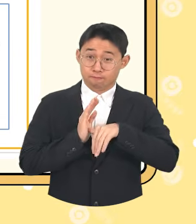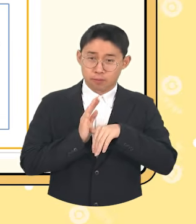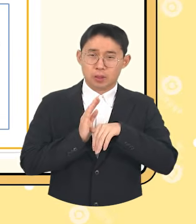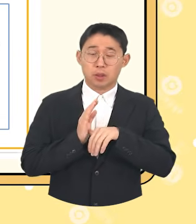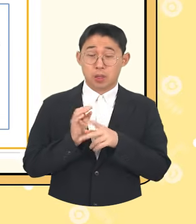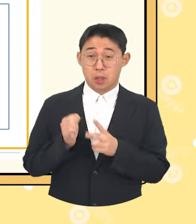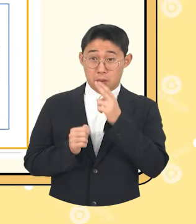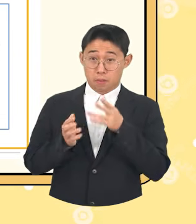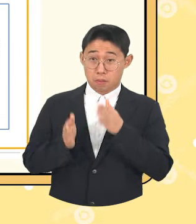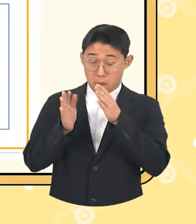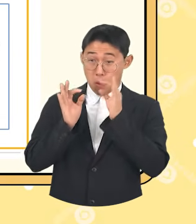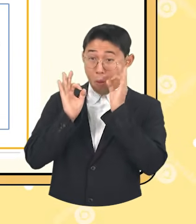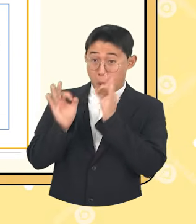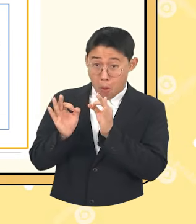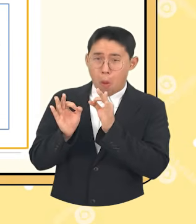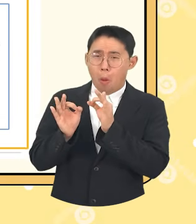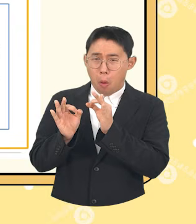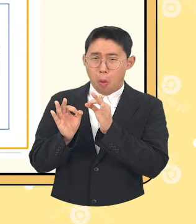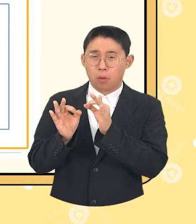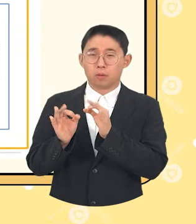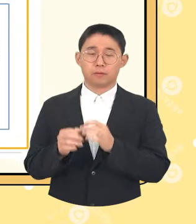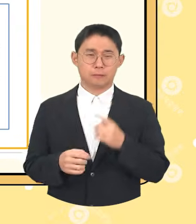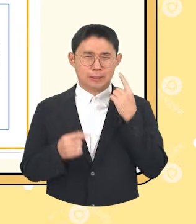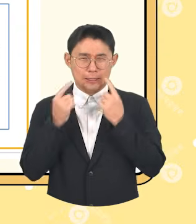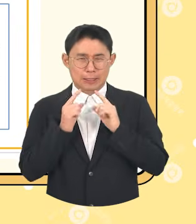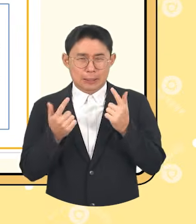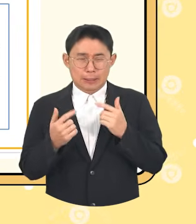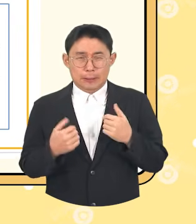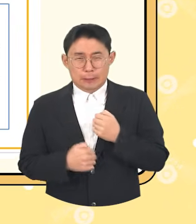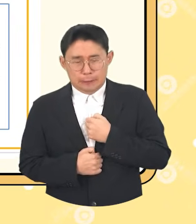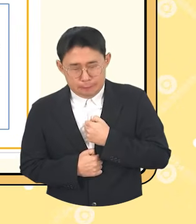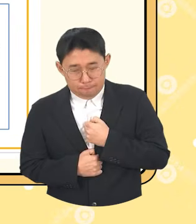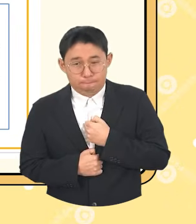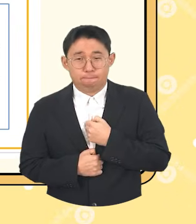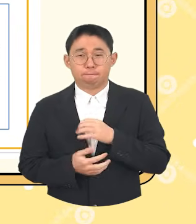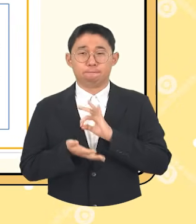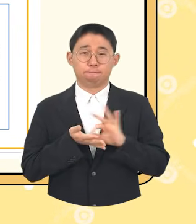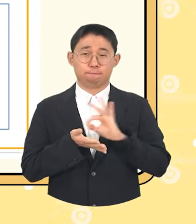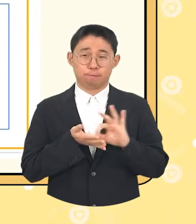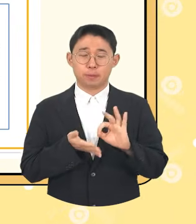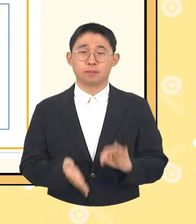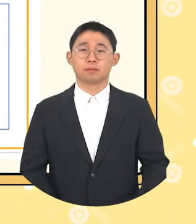가위를 사용할 때는 종이 자르는 방향을 조심히 보고 손이 다치지